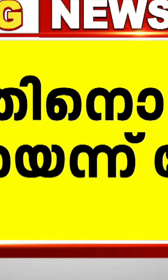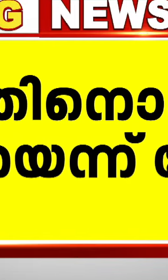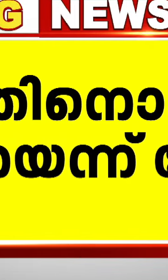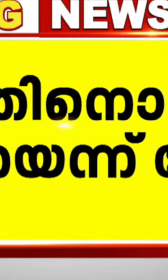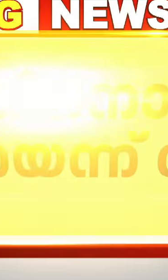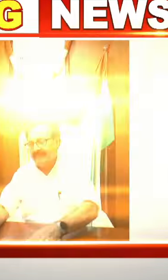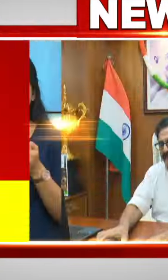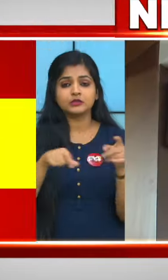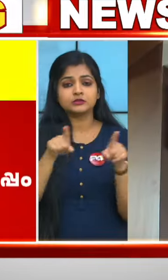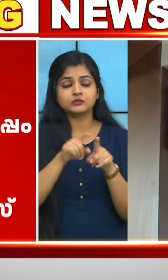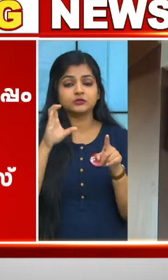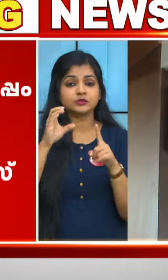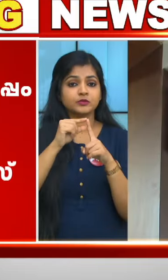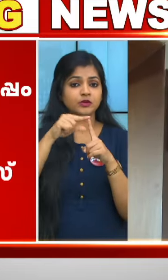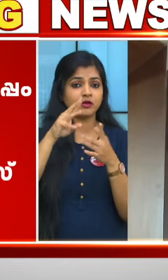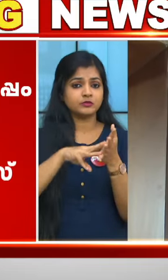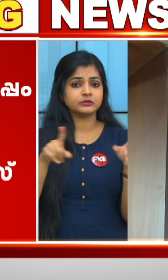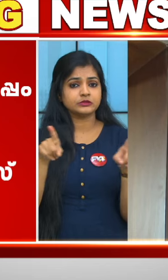CPIM-നും നൽകിയിട്ടുണ്ട് എന്ന് തന്നെയല്ലേ മനസ്സിലാക്കേണ്ടതും?